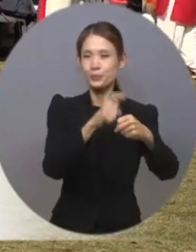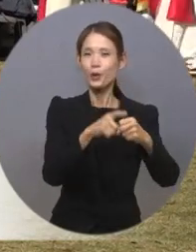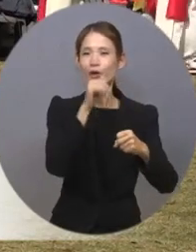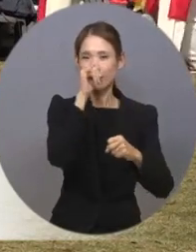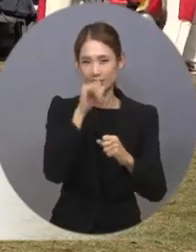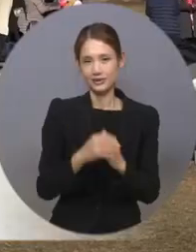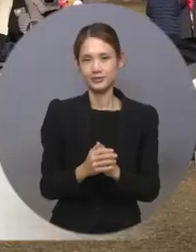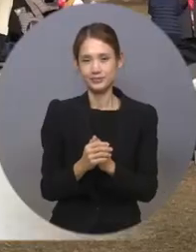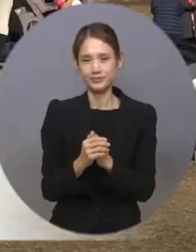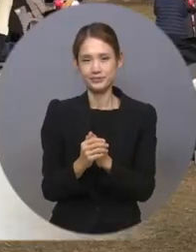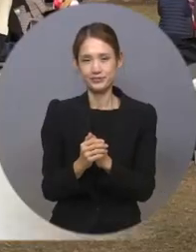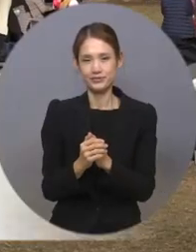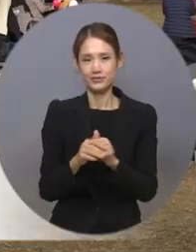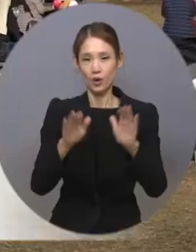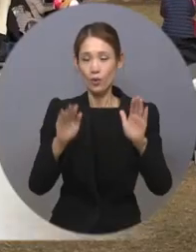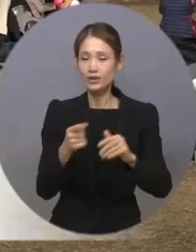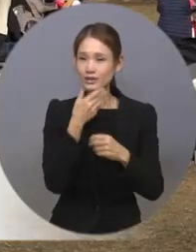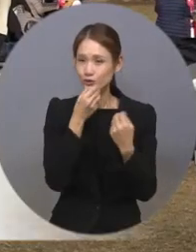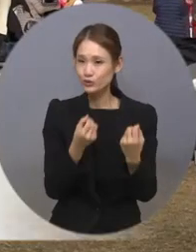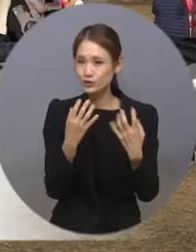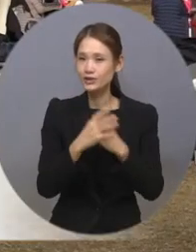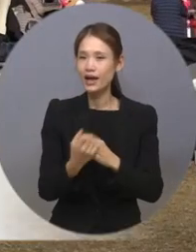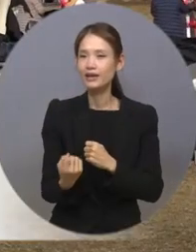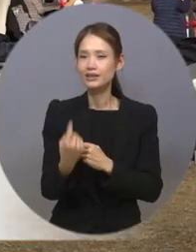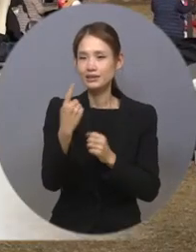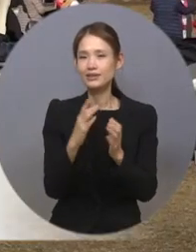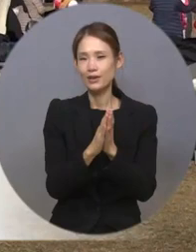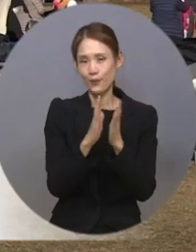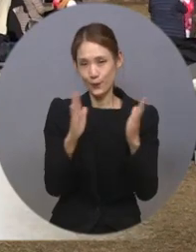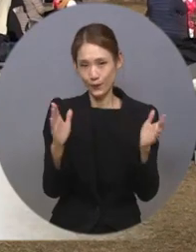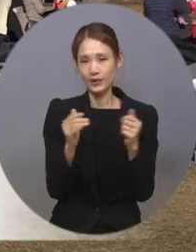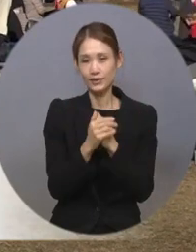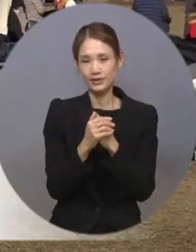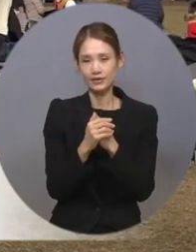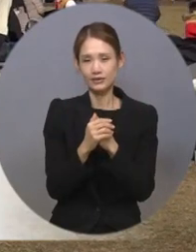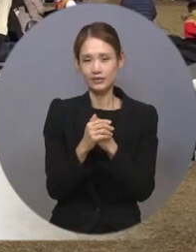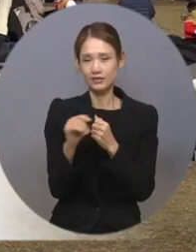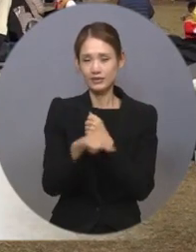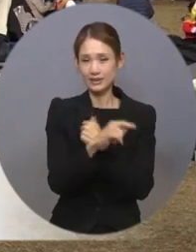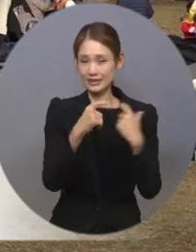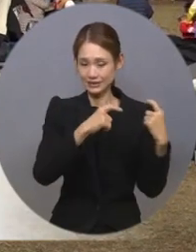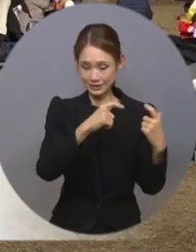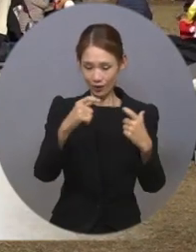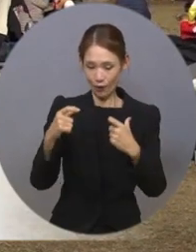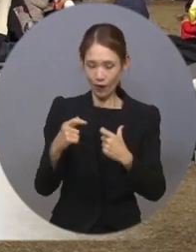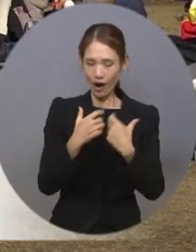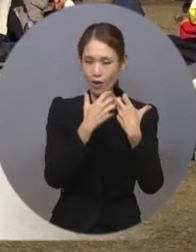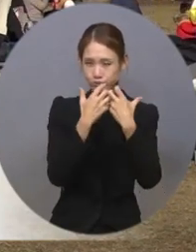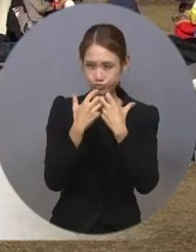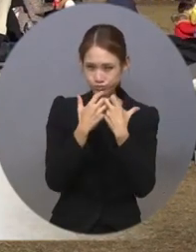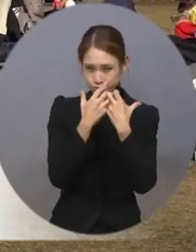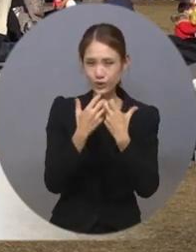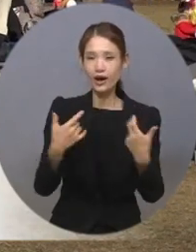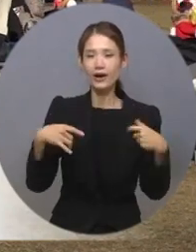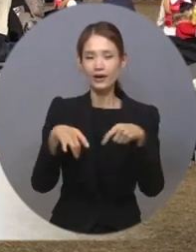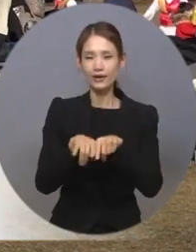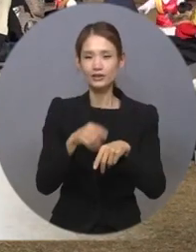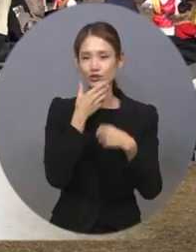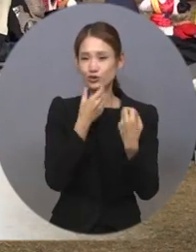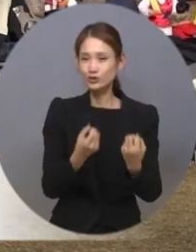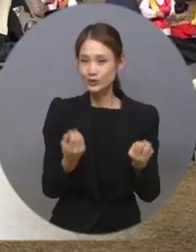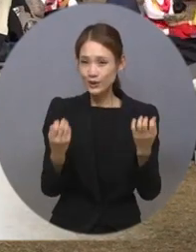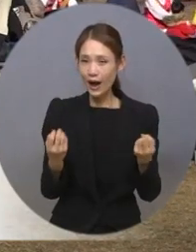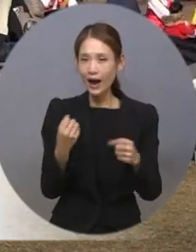있습니다 오늘 2조 축제를 계기로 해서 어 정말 우리 지역의 풍요로움을 함께 축하하는